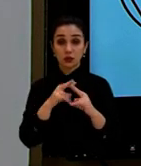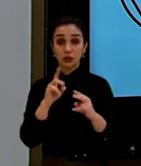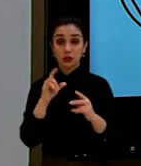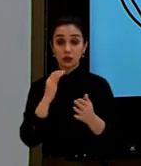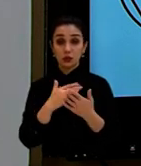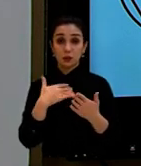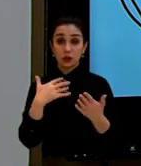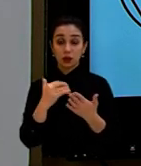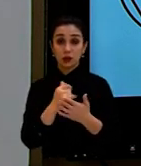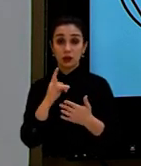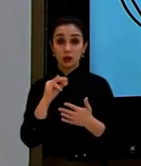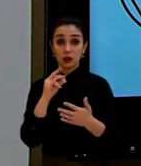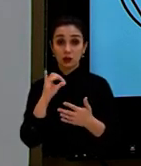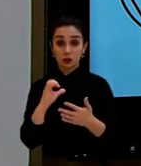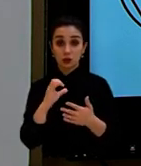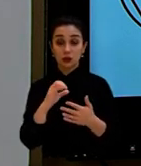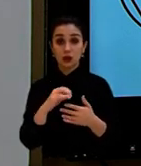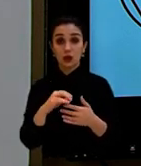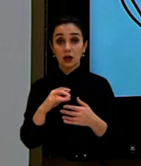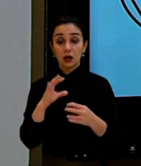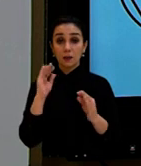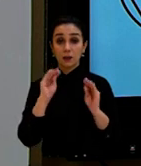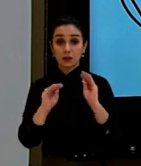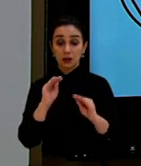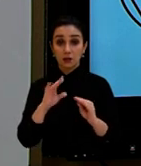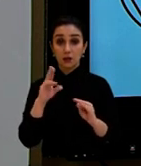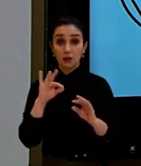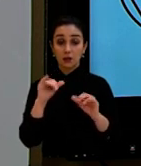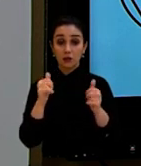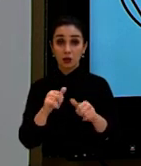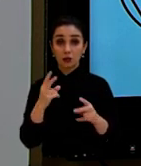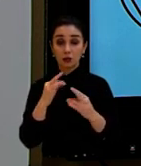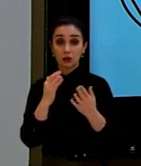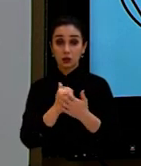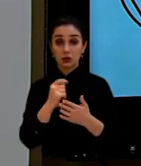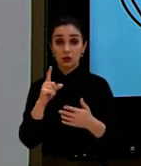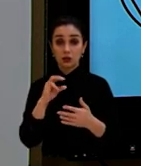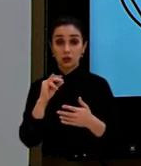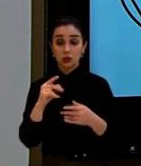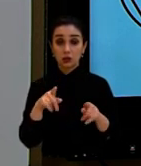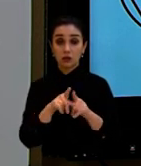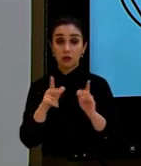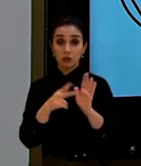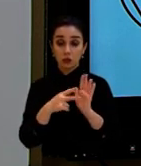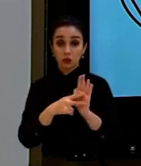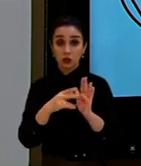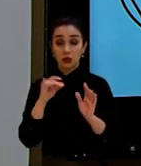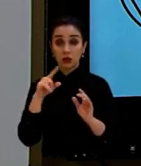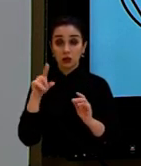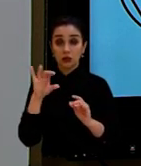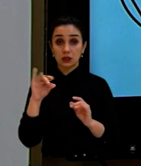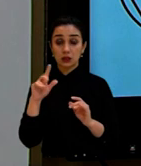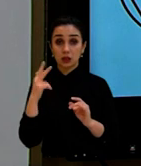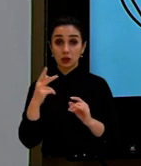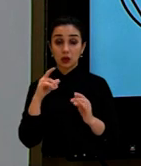мы находим радиус вписанной окружности, подставляем по формуле, находим значение 8 корней из